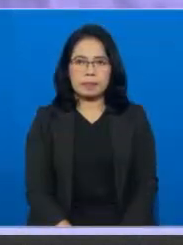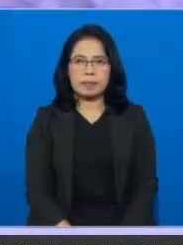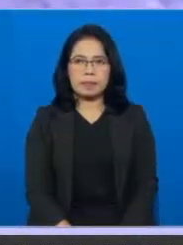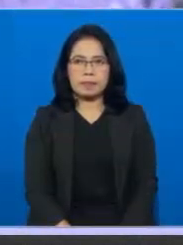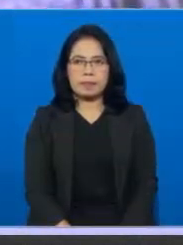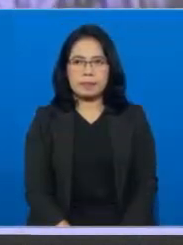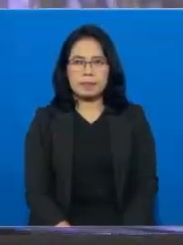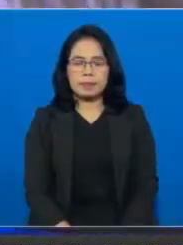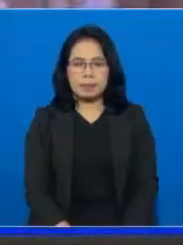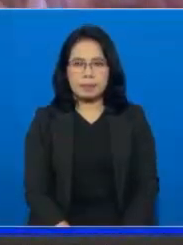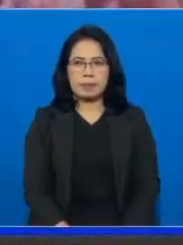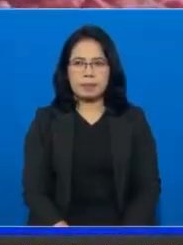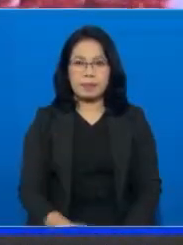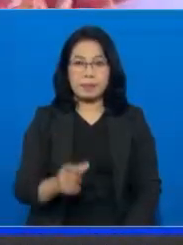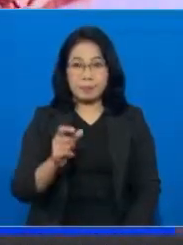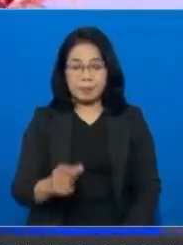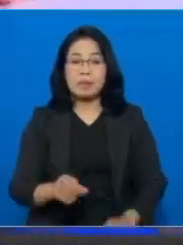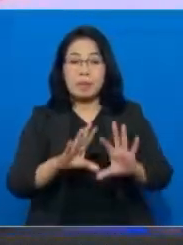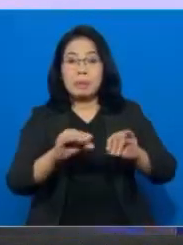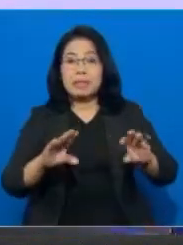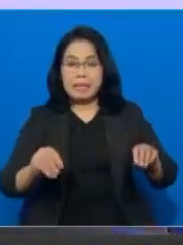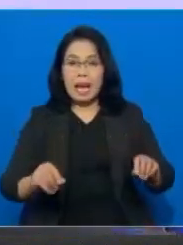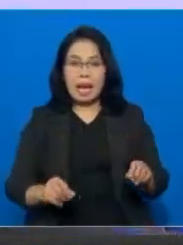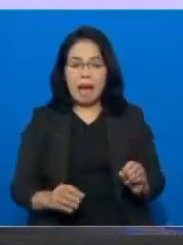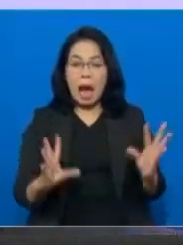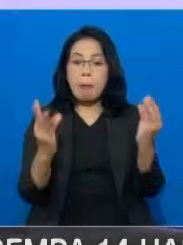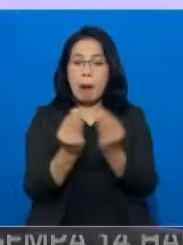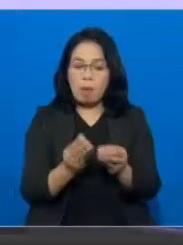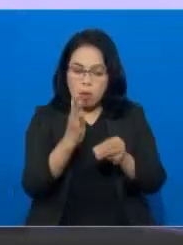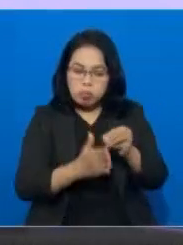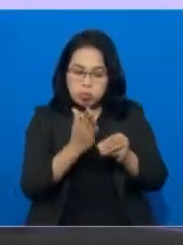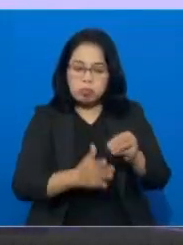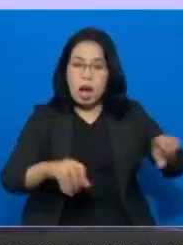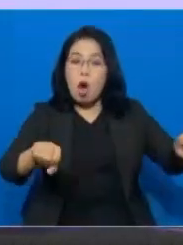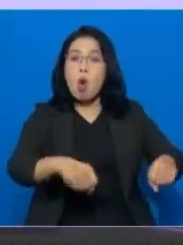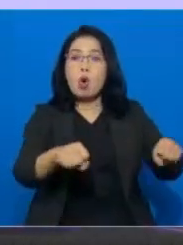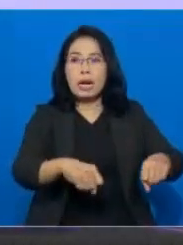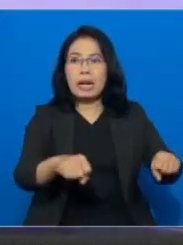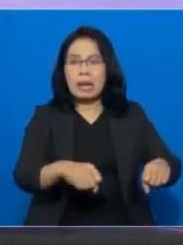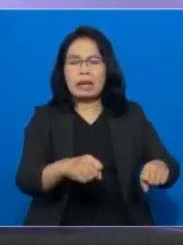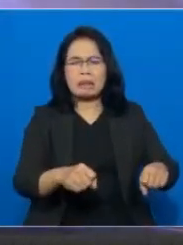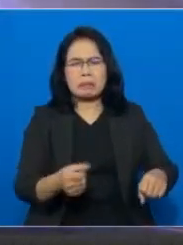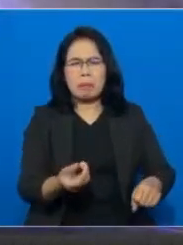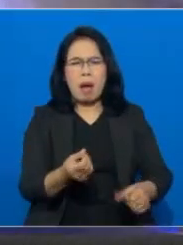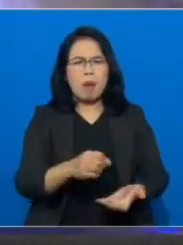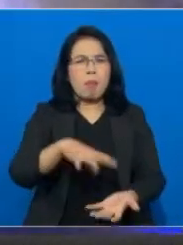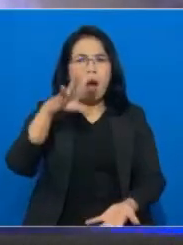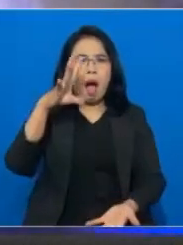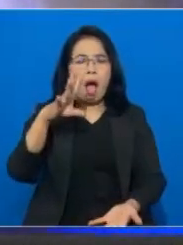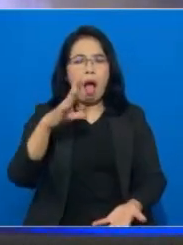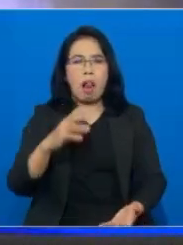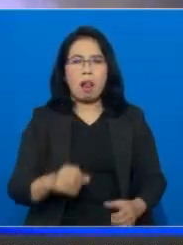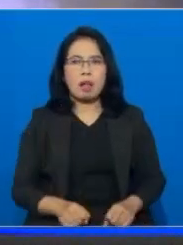Selanjutnya, pelaku usaha rumahan bawang goreng di Kabupaten Tangerang Banten tercekik gara-gara tingginya harga bawang merah di pasaran. Agar tidak merugi, ia